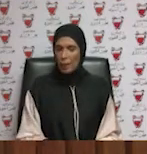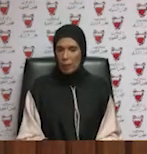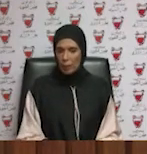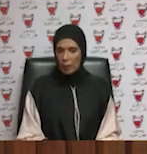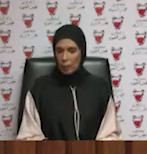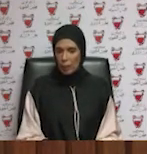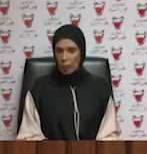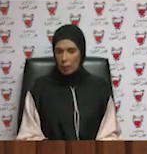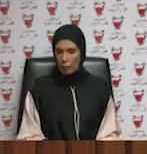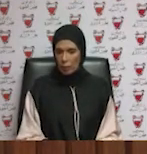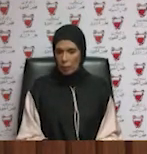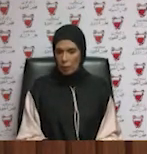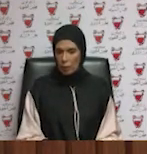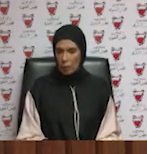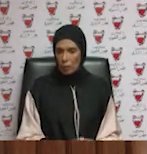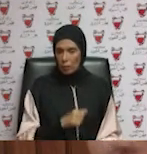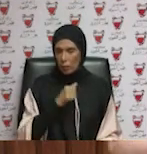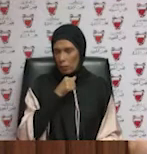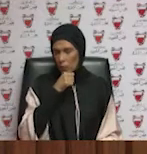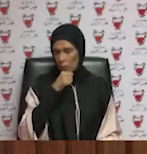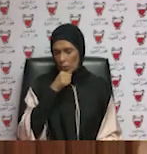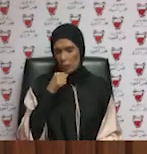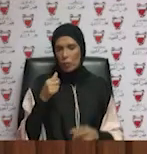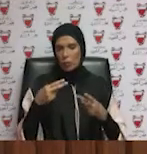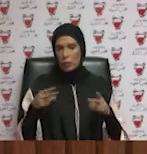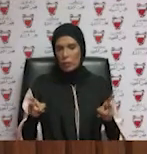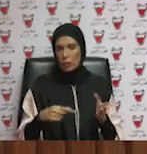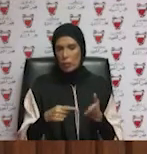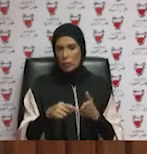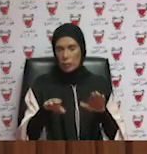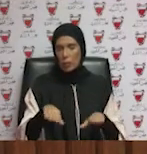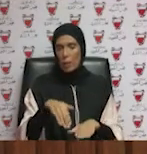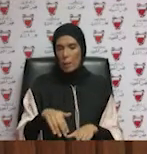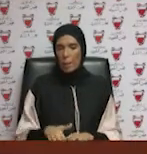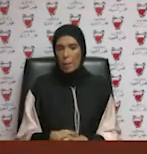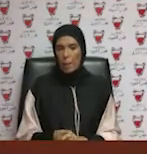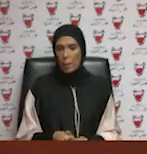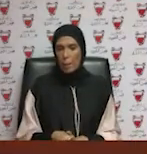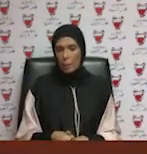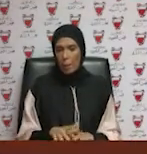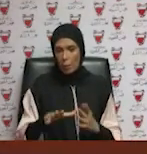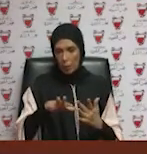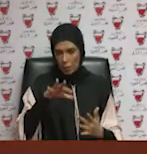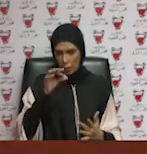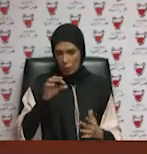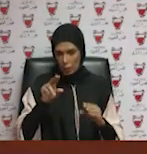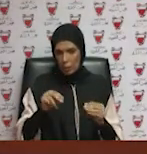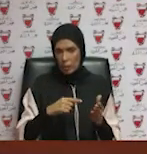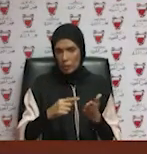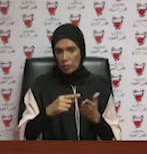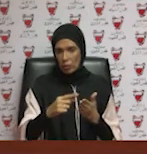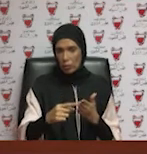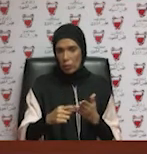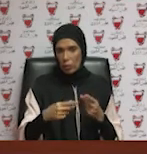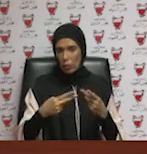بها، أنا اللي أفهمه، أو أن يوافق على توصية مجلس النواب؟ نعم، الخيار مزدوج، إما أن يتمسك بتوصيته أو أن